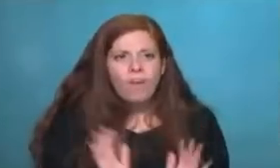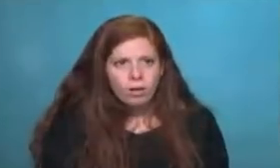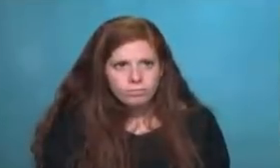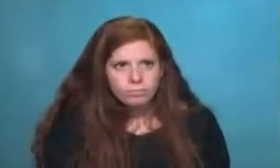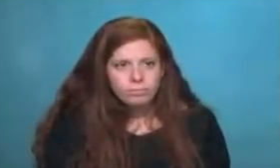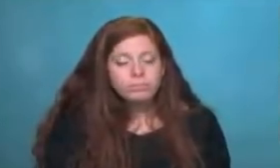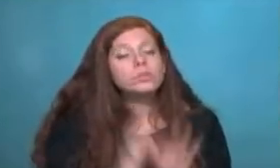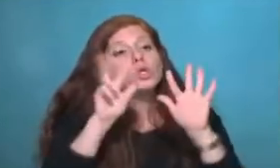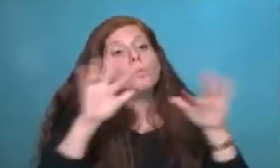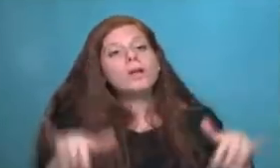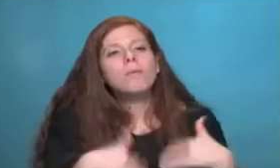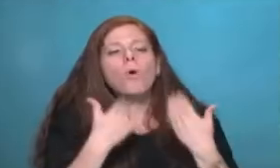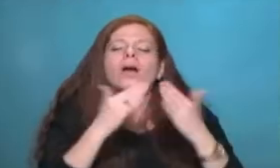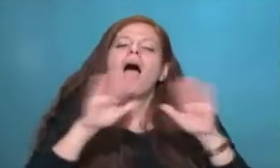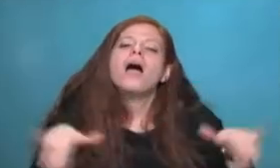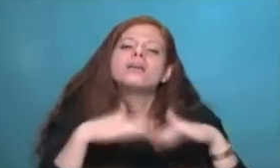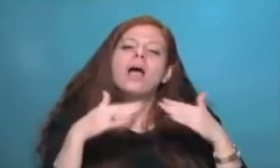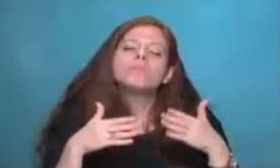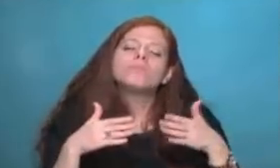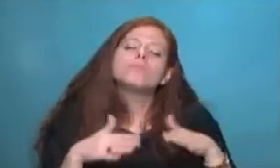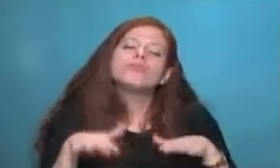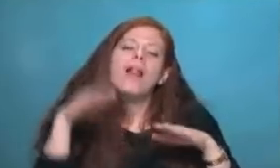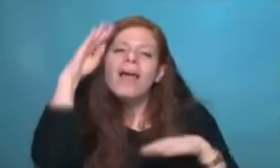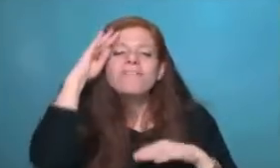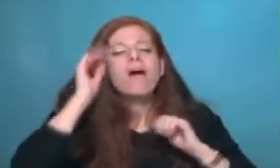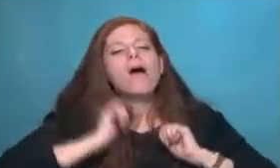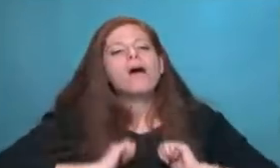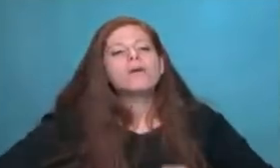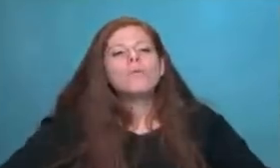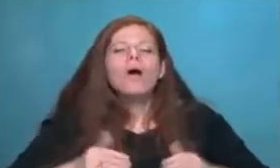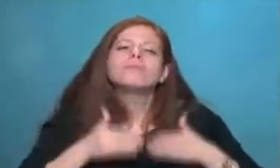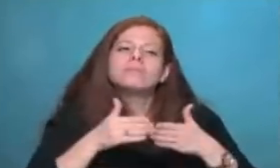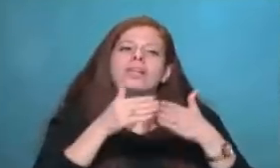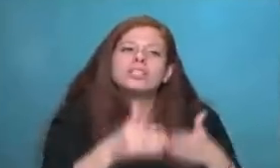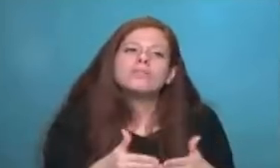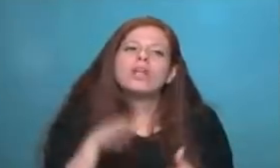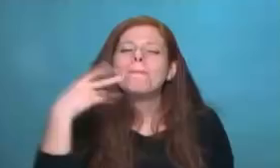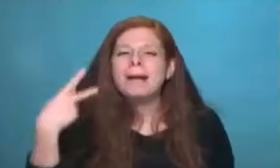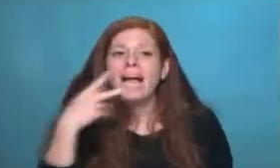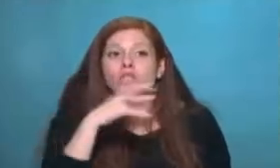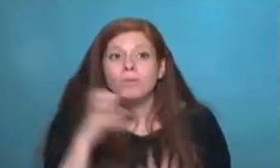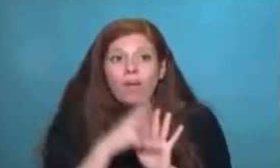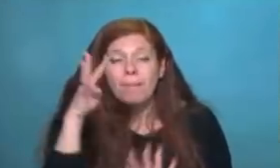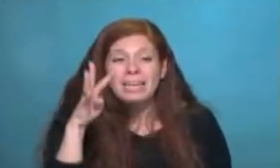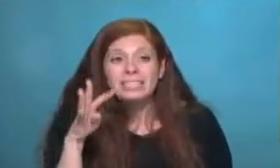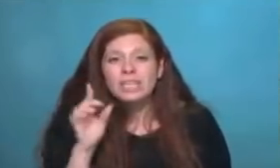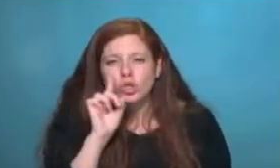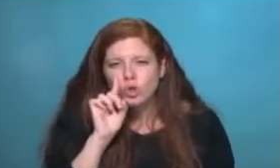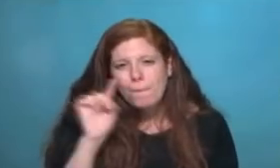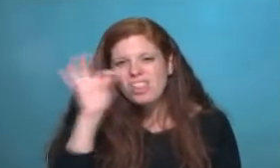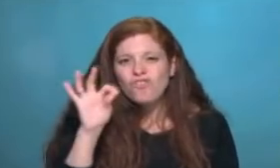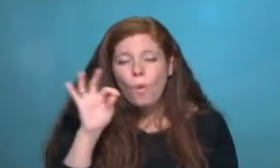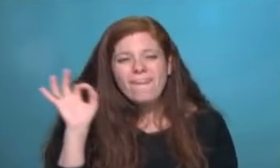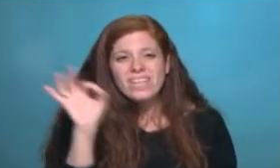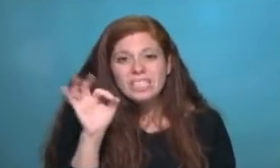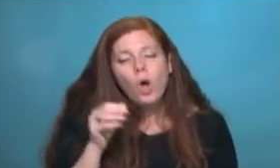שמונה בבוקר, הים של מפרץ חיפה רגוע היום. כלי השייט של פלגה 914, דבורים וצרעות מפליגים צפונה.